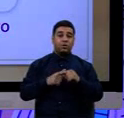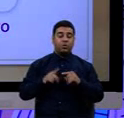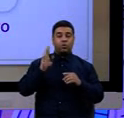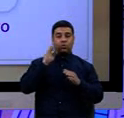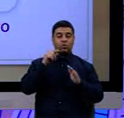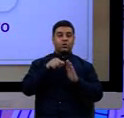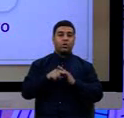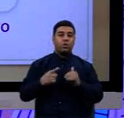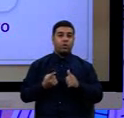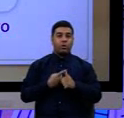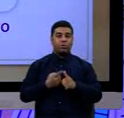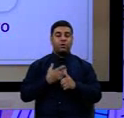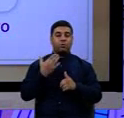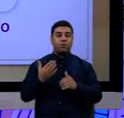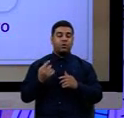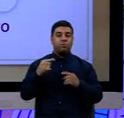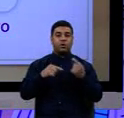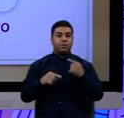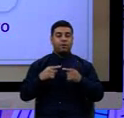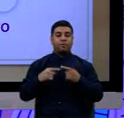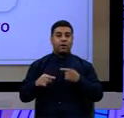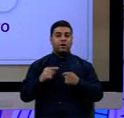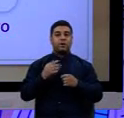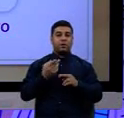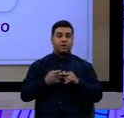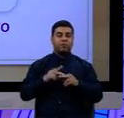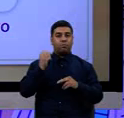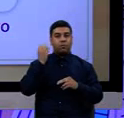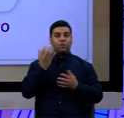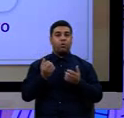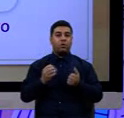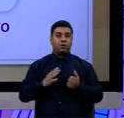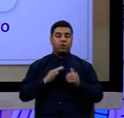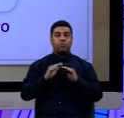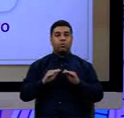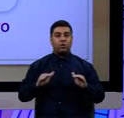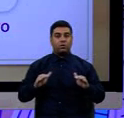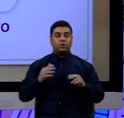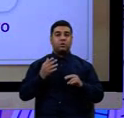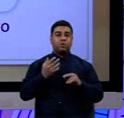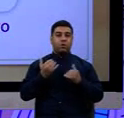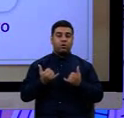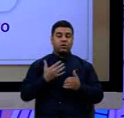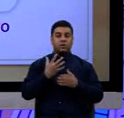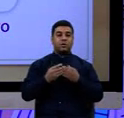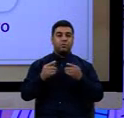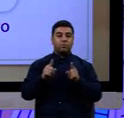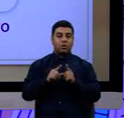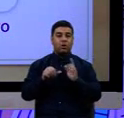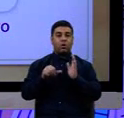suv havzalarining nomlari, ularning bir-biridan farqini bilib oldik. Bolajonlar, bugun sizlar